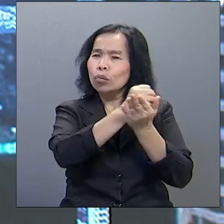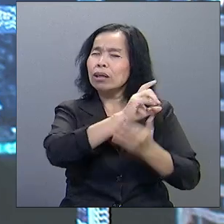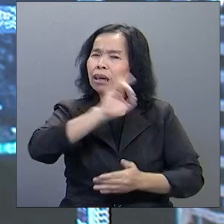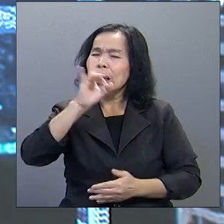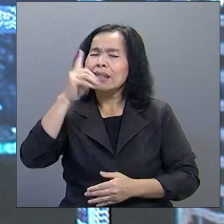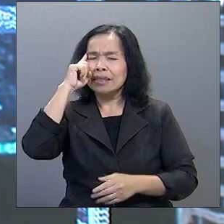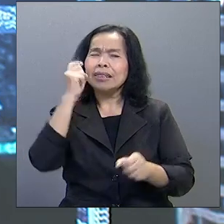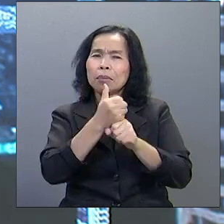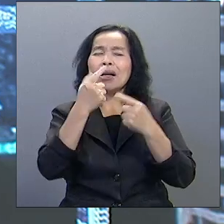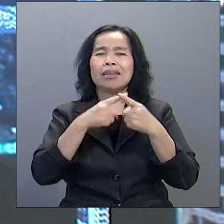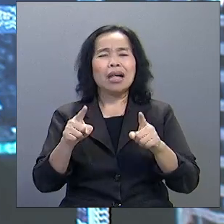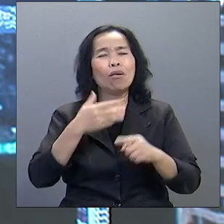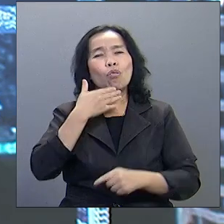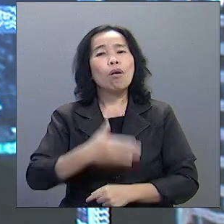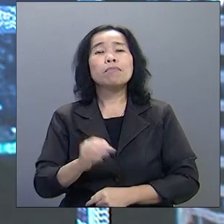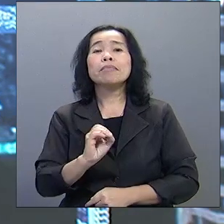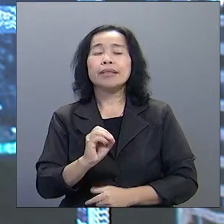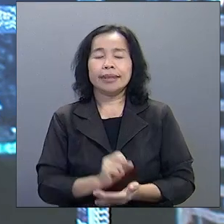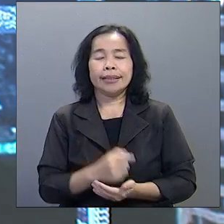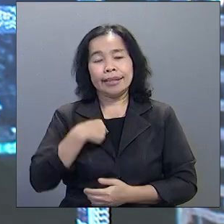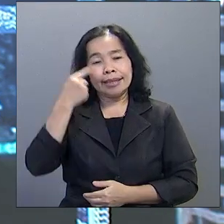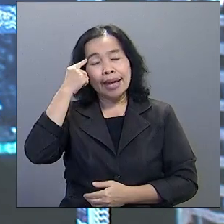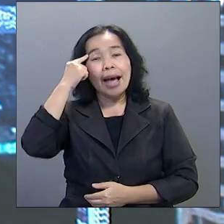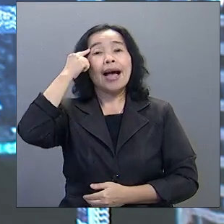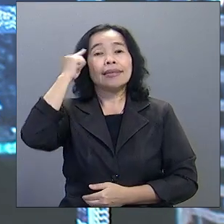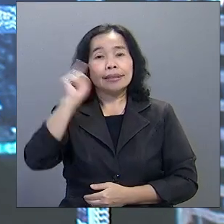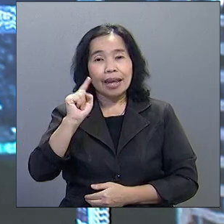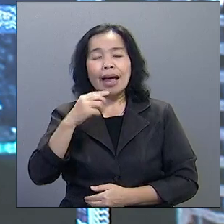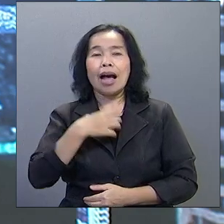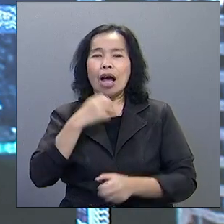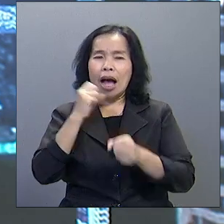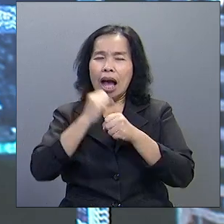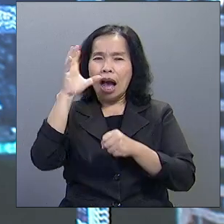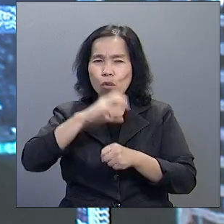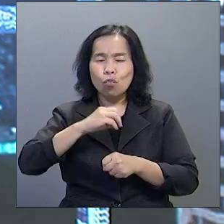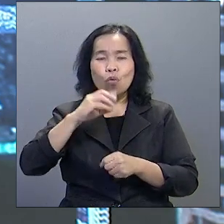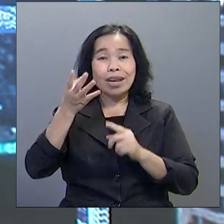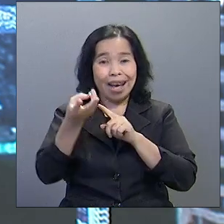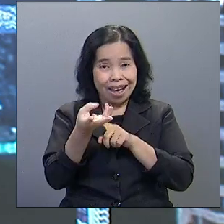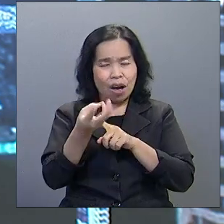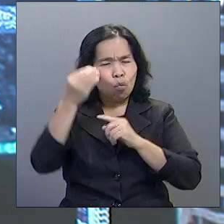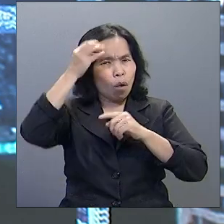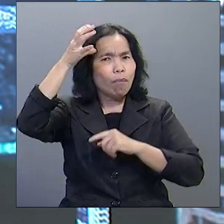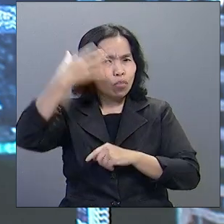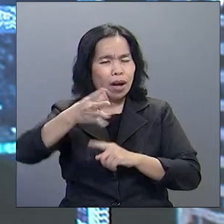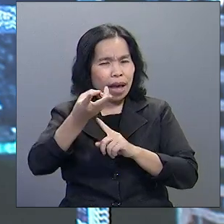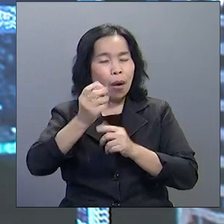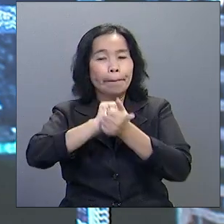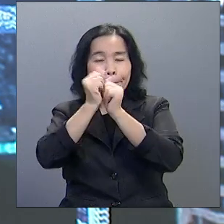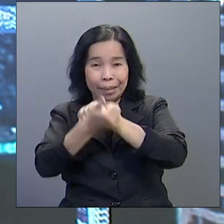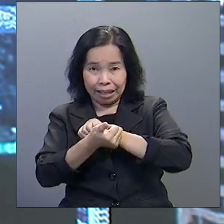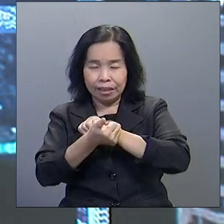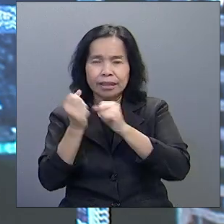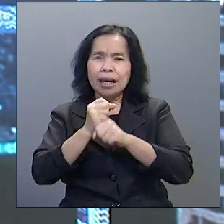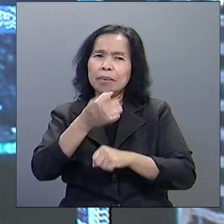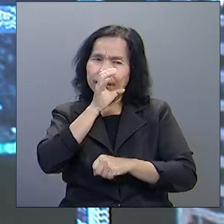ได้แต่ว่ามันไม่ยั่งยืนค่ะก็เลยมองว่าถ้าหากว่าเรานำเอาองค์ความรู้เรื่องข้าวนะคะมาพัฒนาต่อรูปแปรยอด